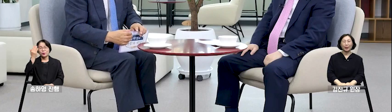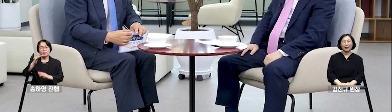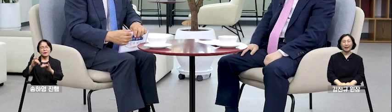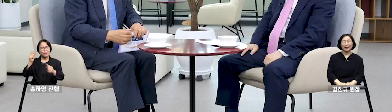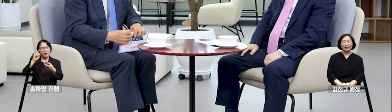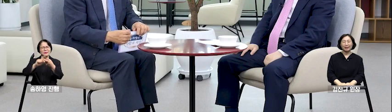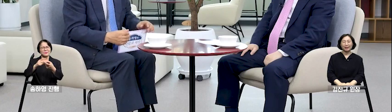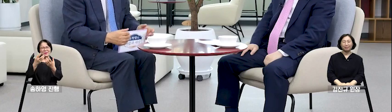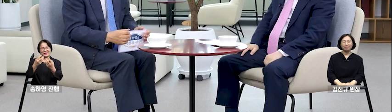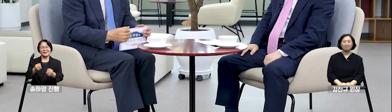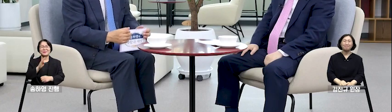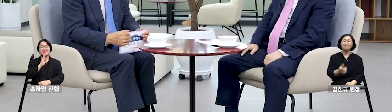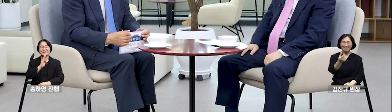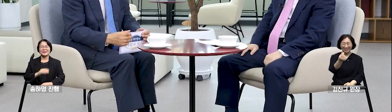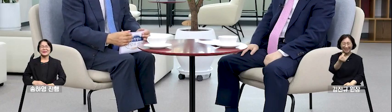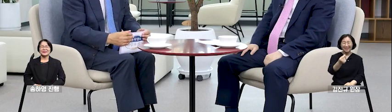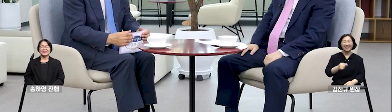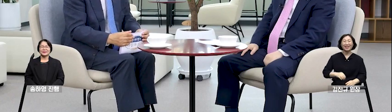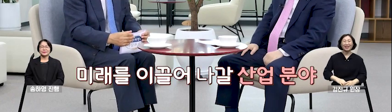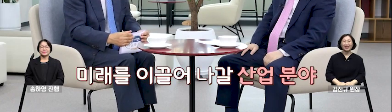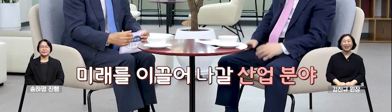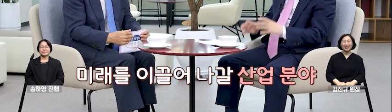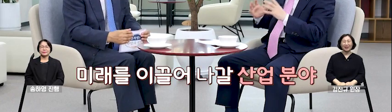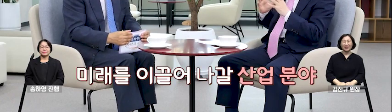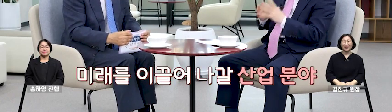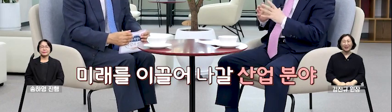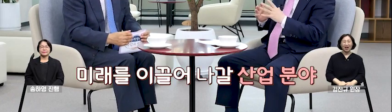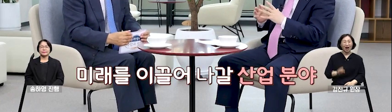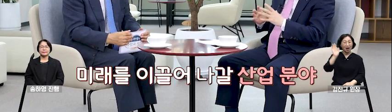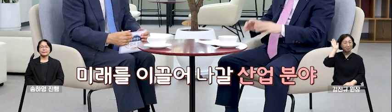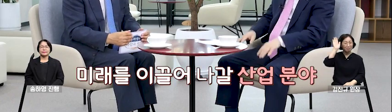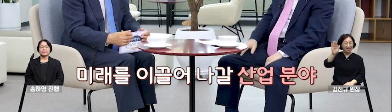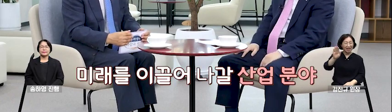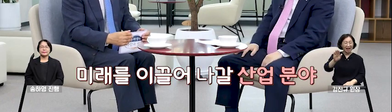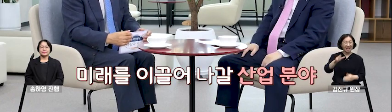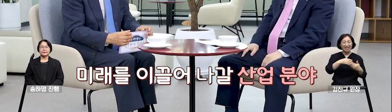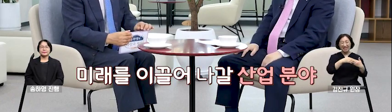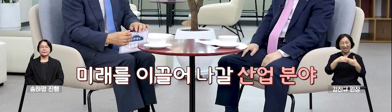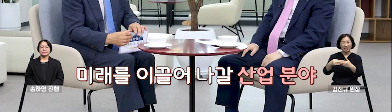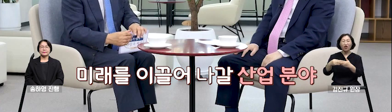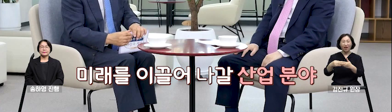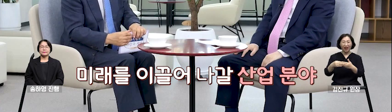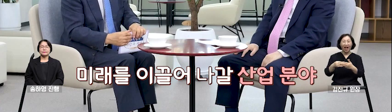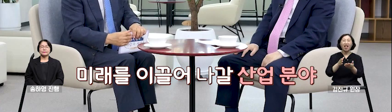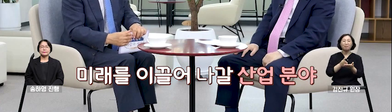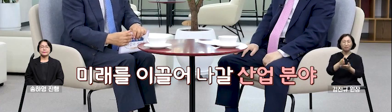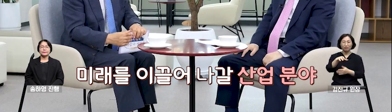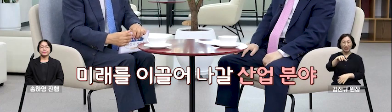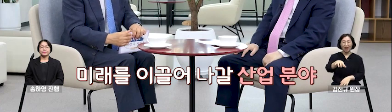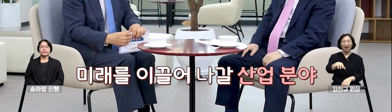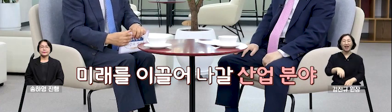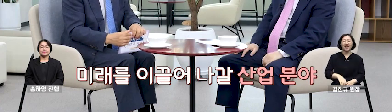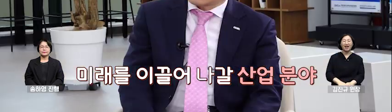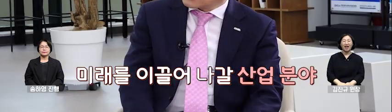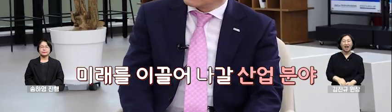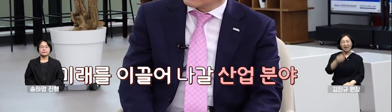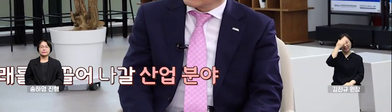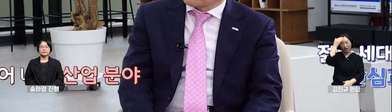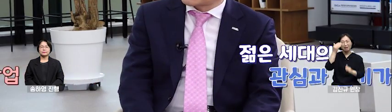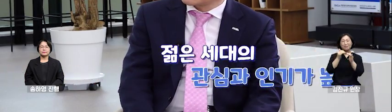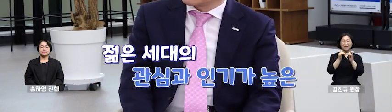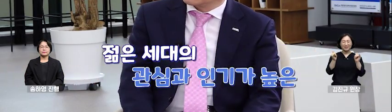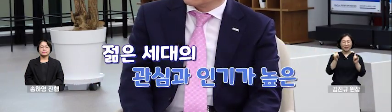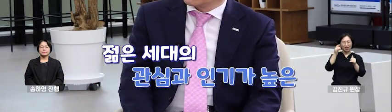거의 시원 분야 네 그렇죠 어 바로 미제 미래를 이끌어갈 선언문 얘기를 하고 젊은이들의 가장